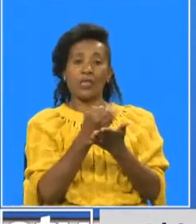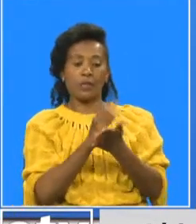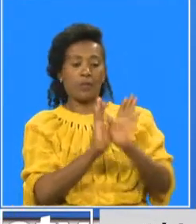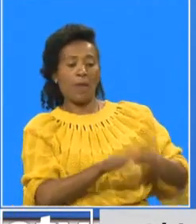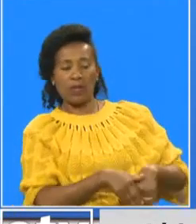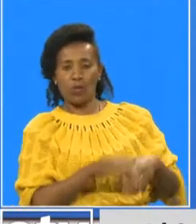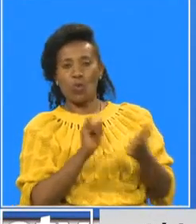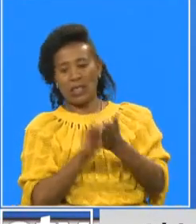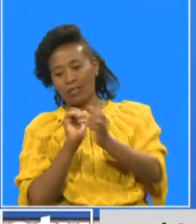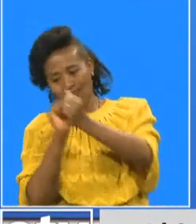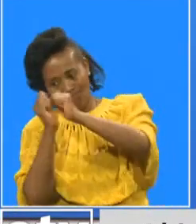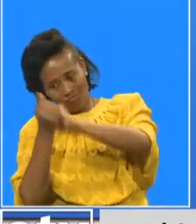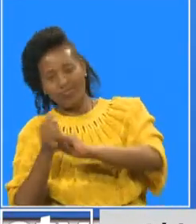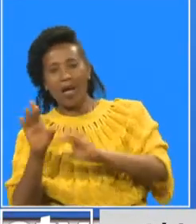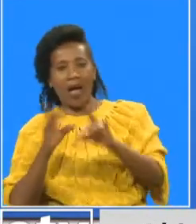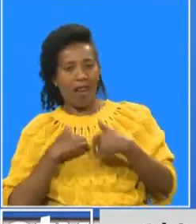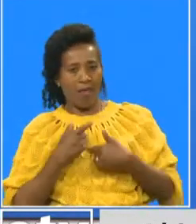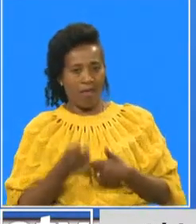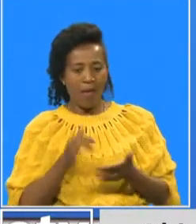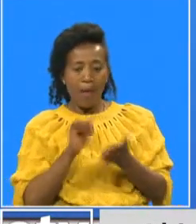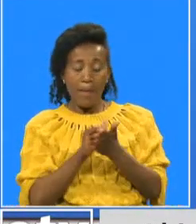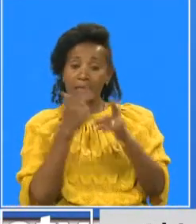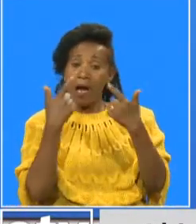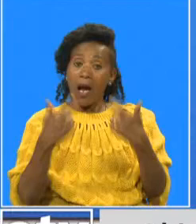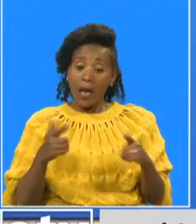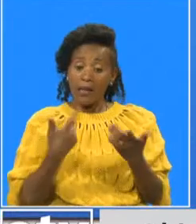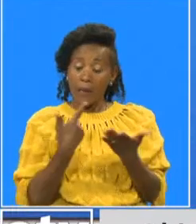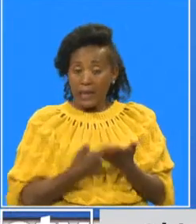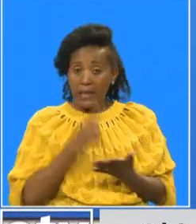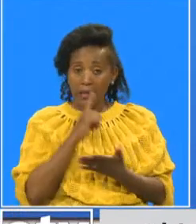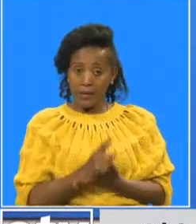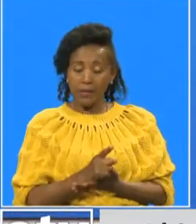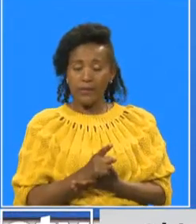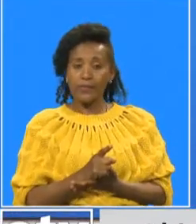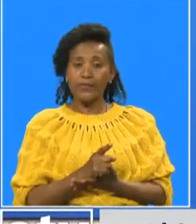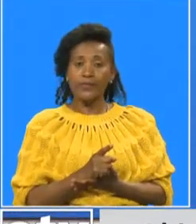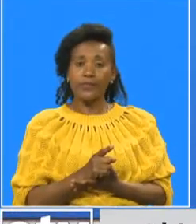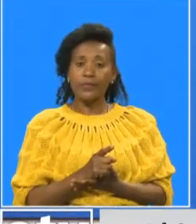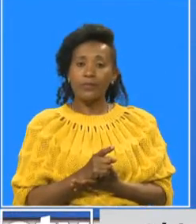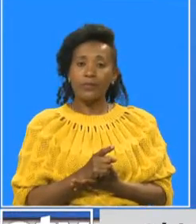በመተው ወደዚህ ሽፍት ያደረጉበት ሁኔታ አለ። በዚህ አጋጣሚ እነዚህ